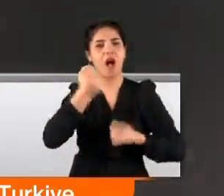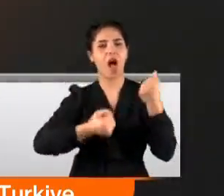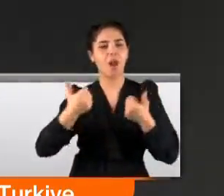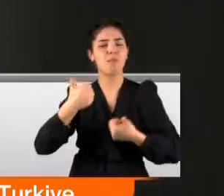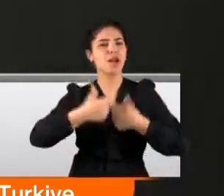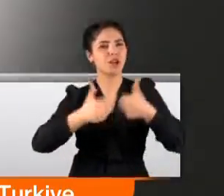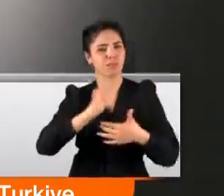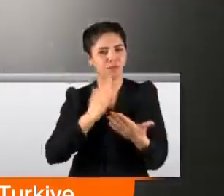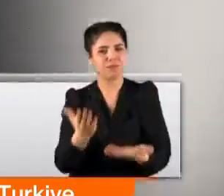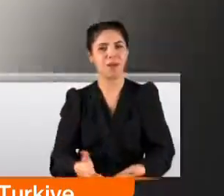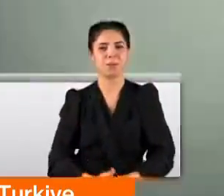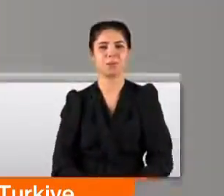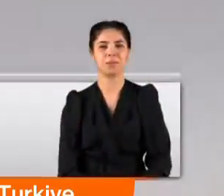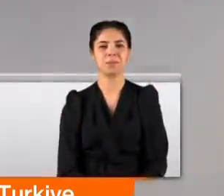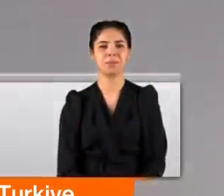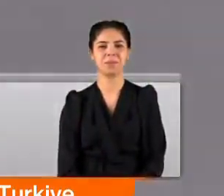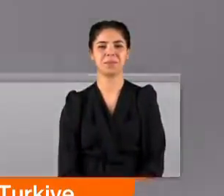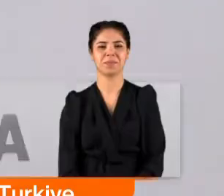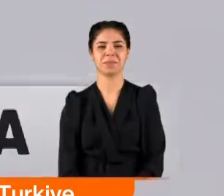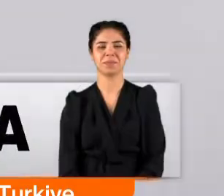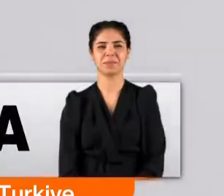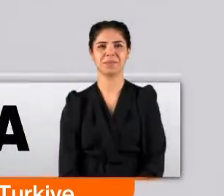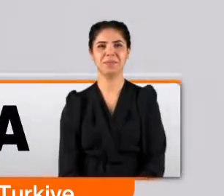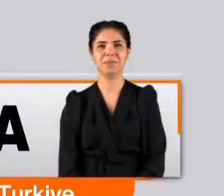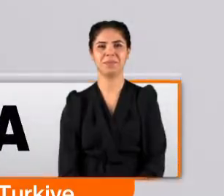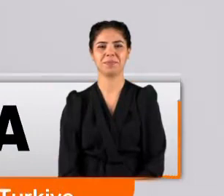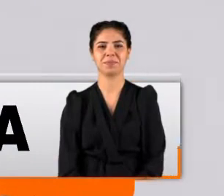yarışıyorlar. Abi ben kalkana kadar sen adam gitti ya.